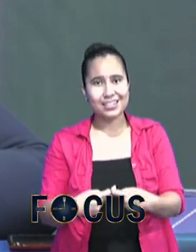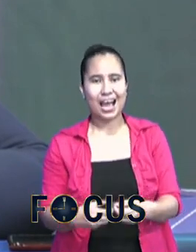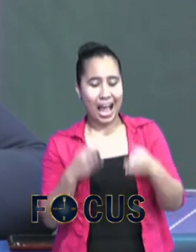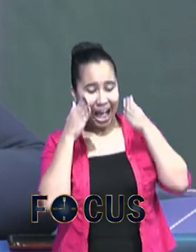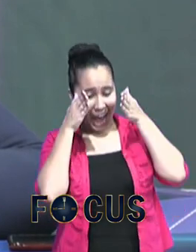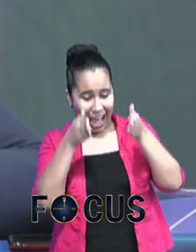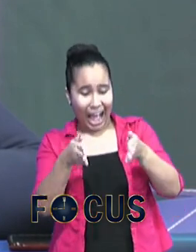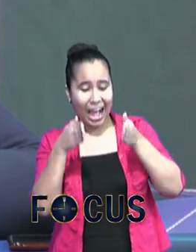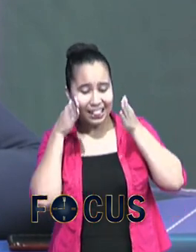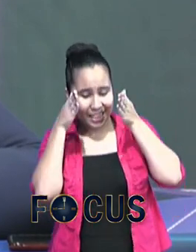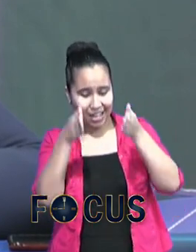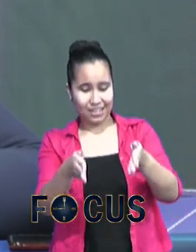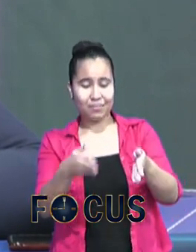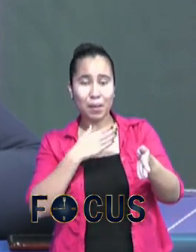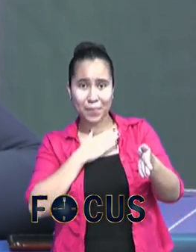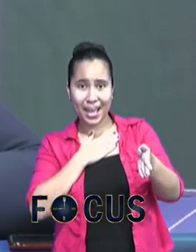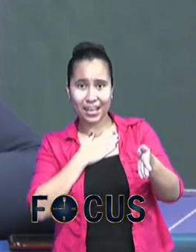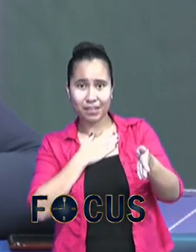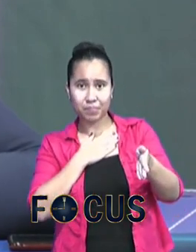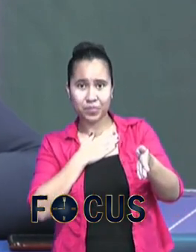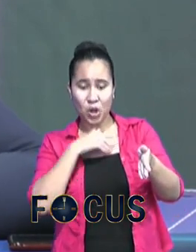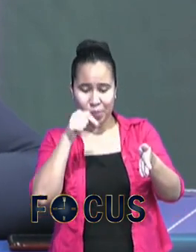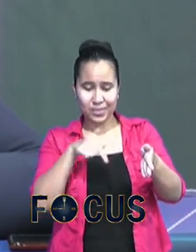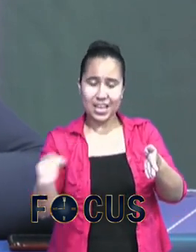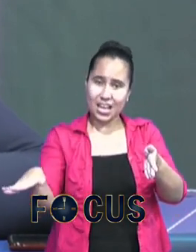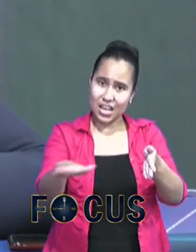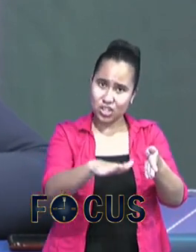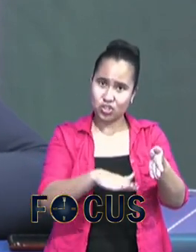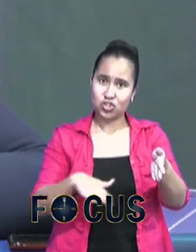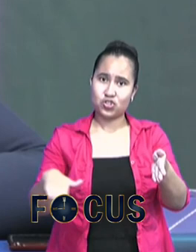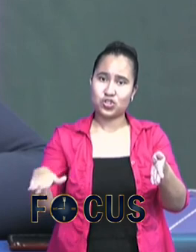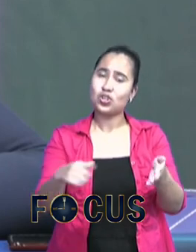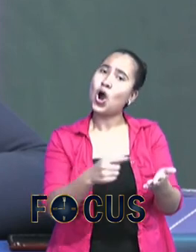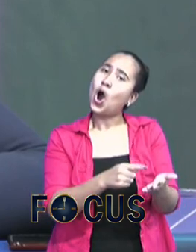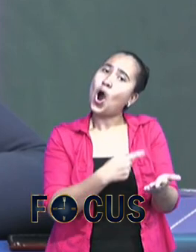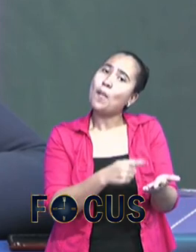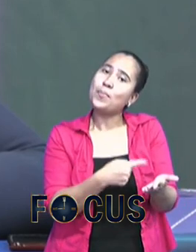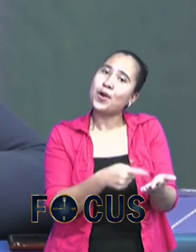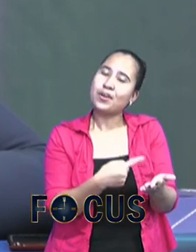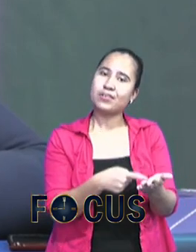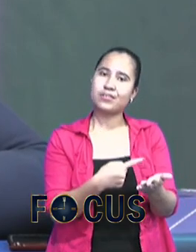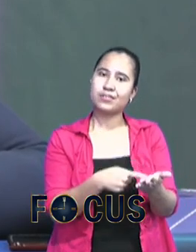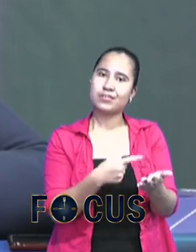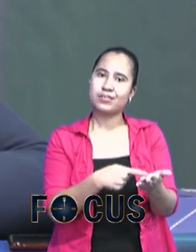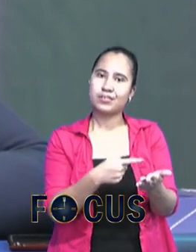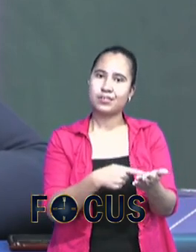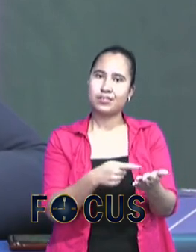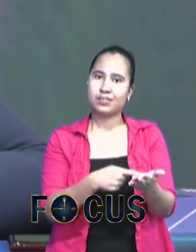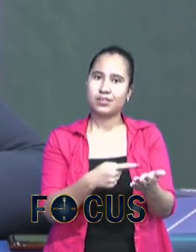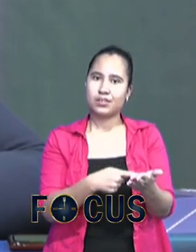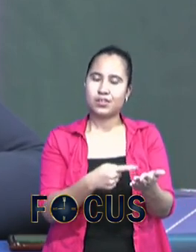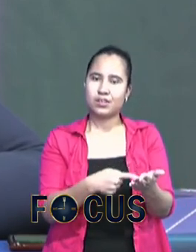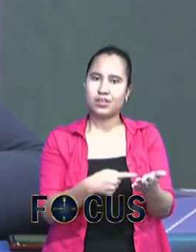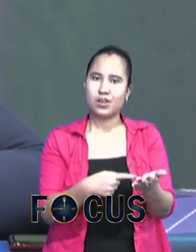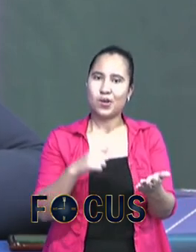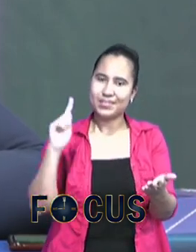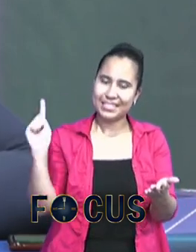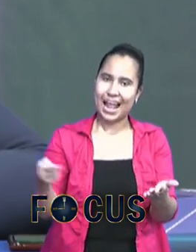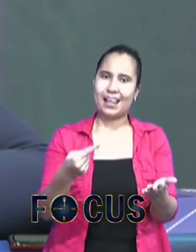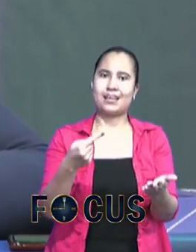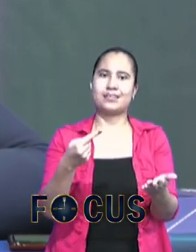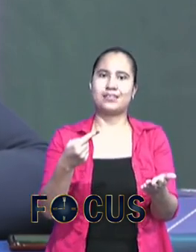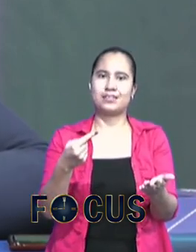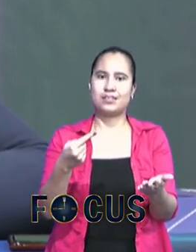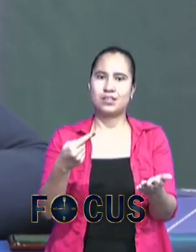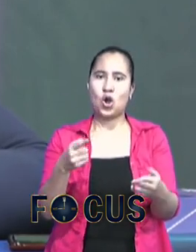om nou inderdaad door deze situatie gebruik te maken om een inhaalslag te maken